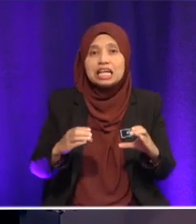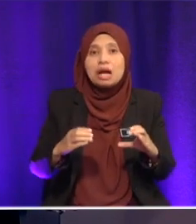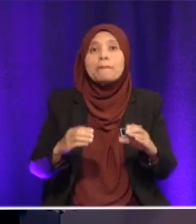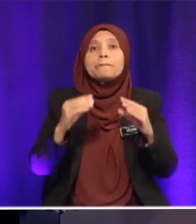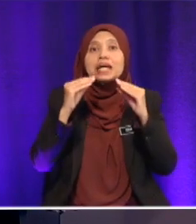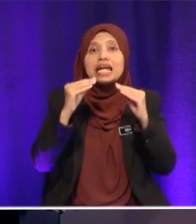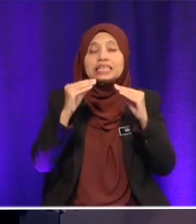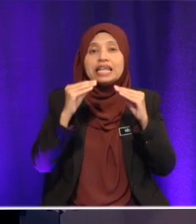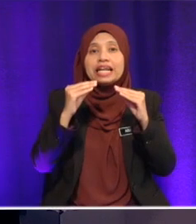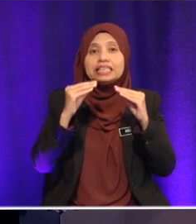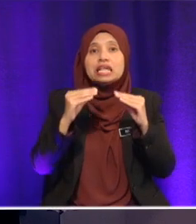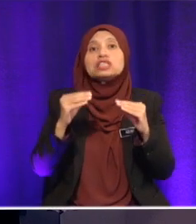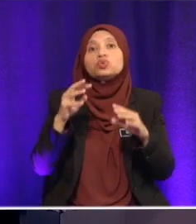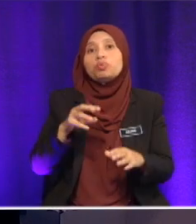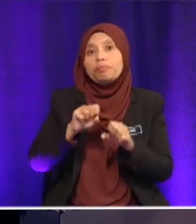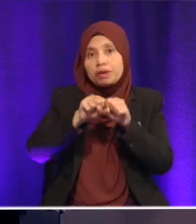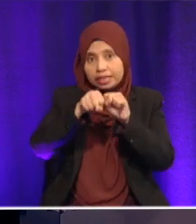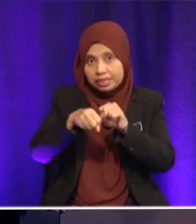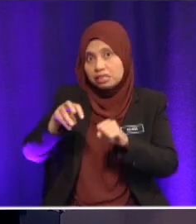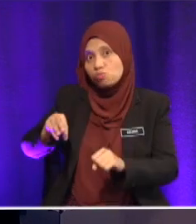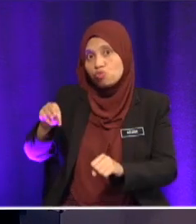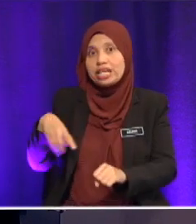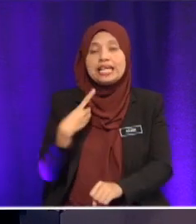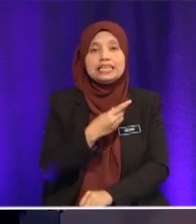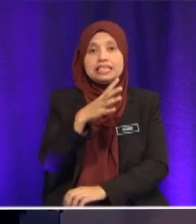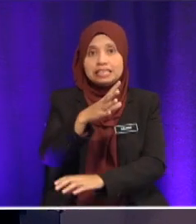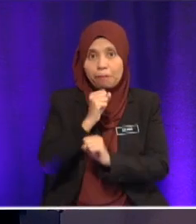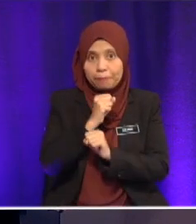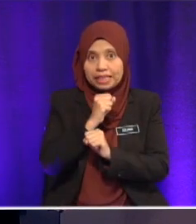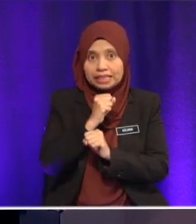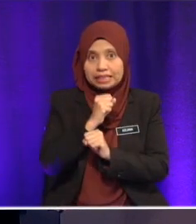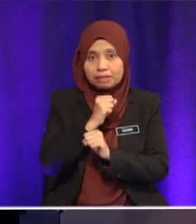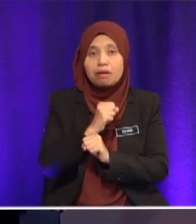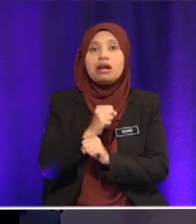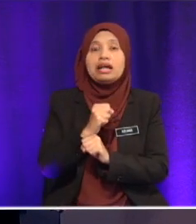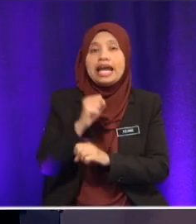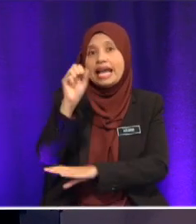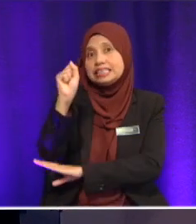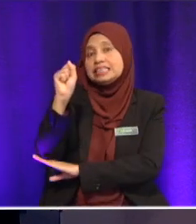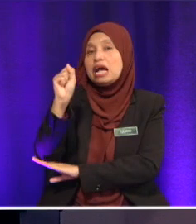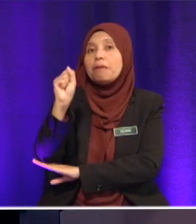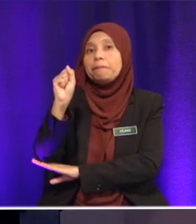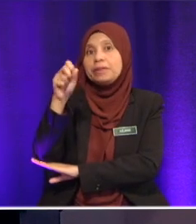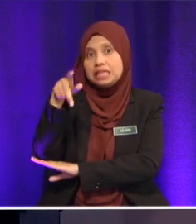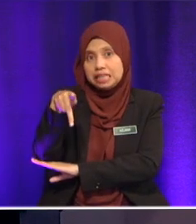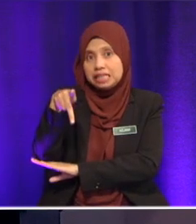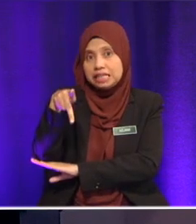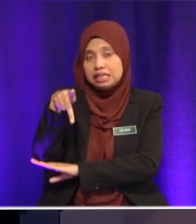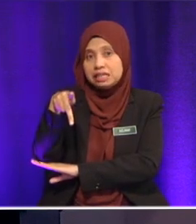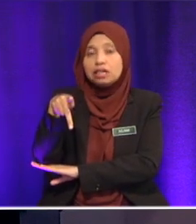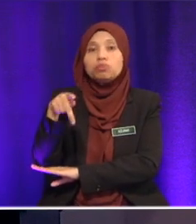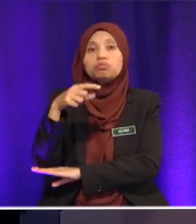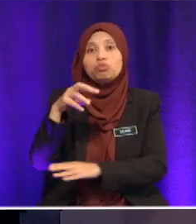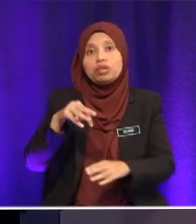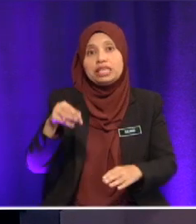murid-murid kita dapat menguasai standar pembelajaran ataupun kemahiran yang murid tersebut